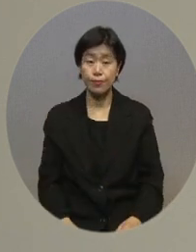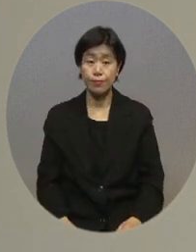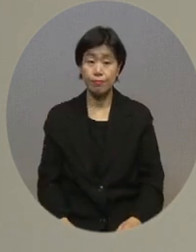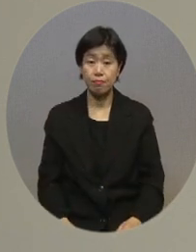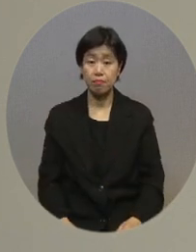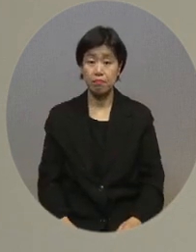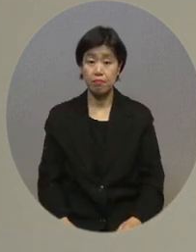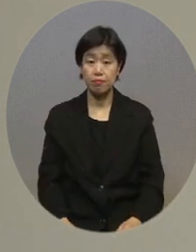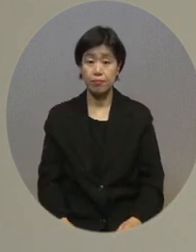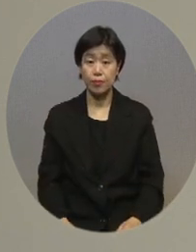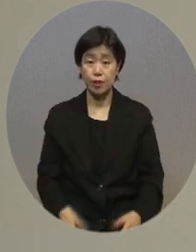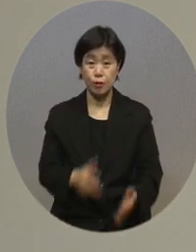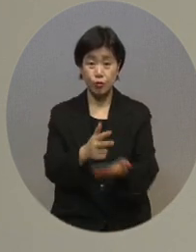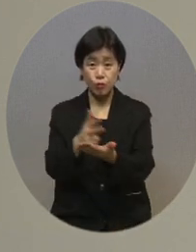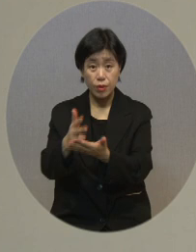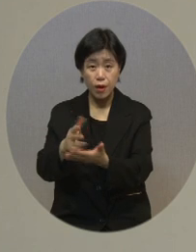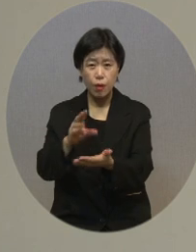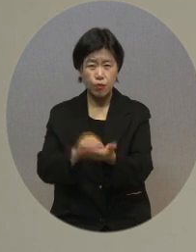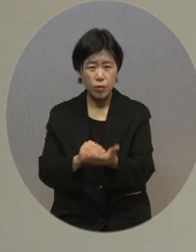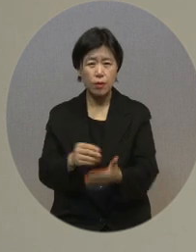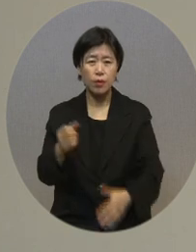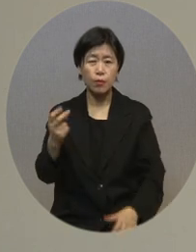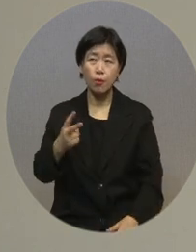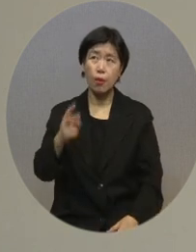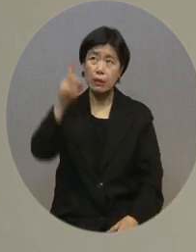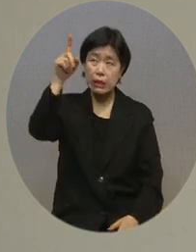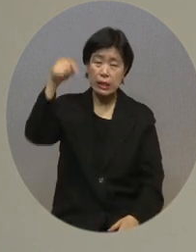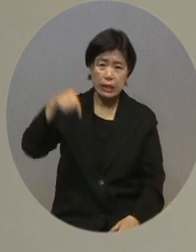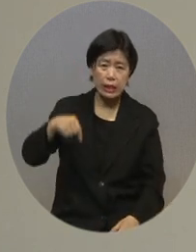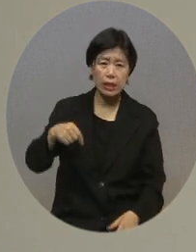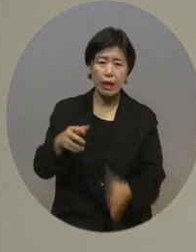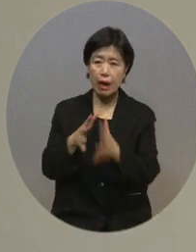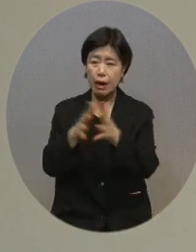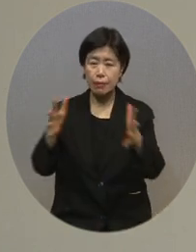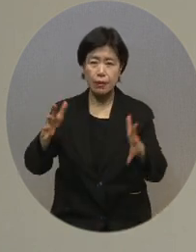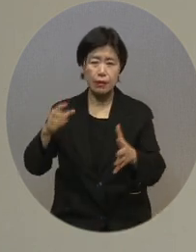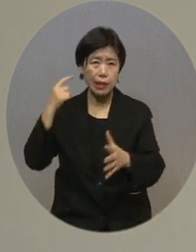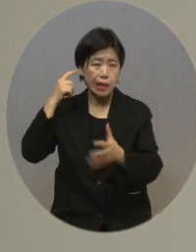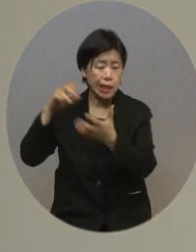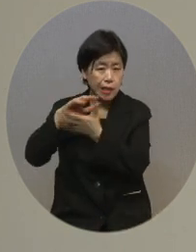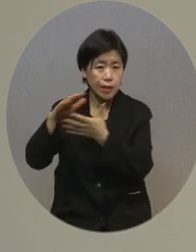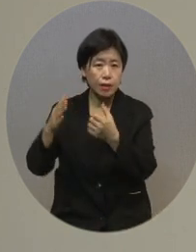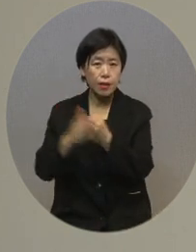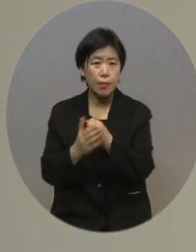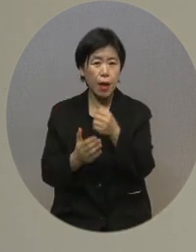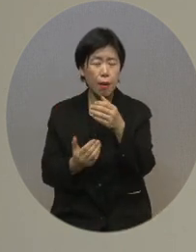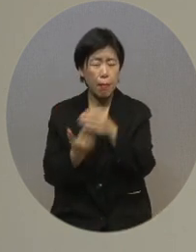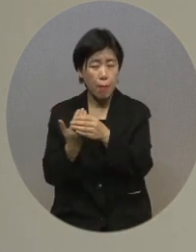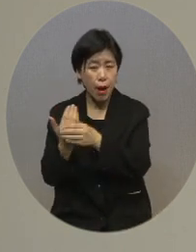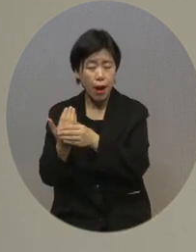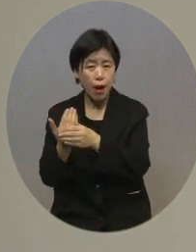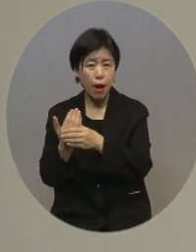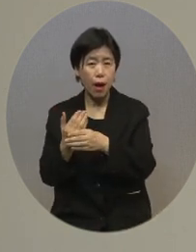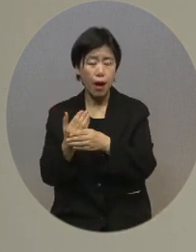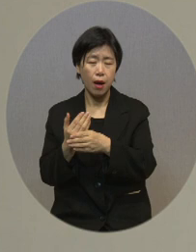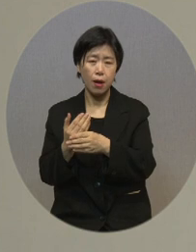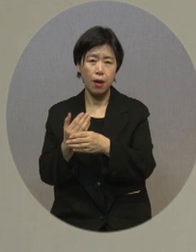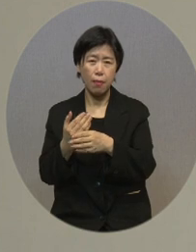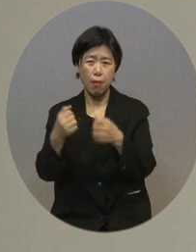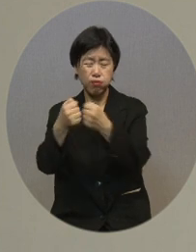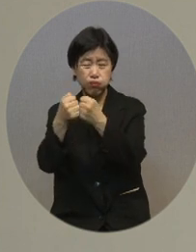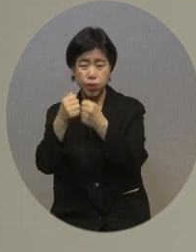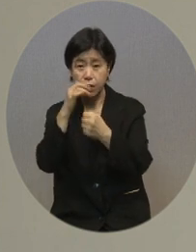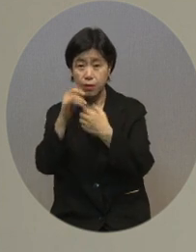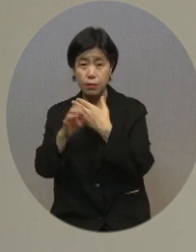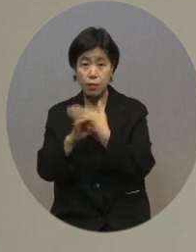주차 문제로 싸우고 또 층간소음 문제로 싸우면 원수가 됩니다. 그리고 결국은 어디로 연락을 하냐면